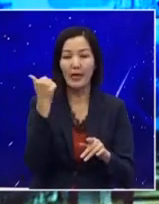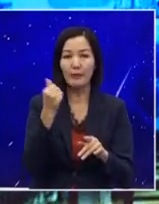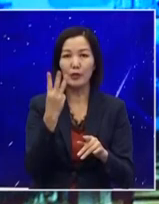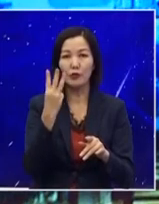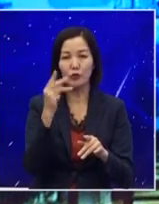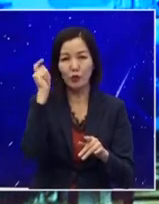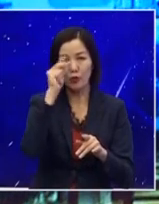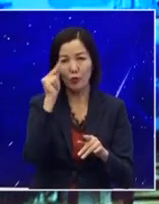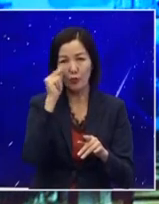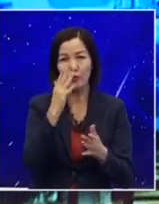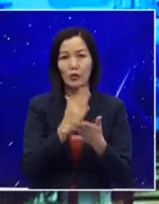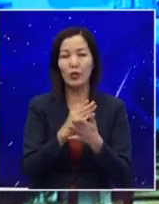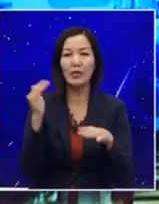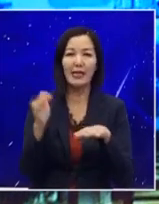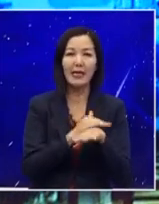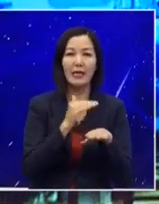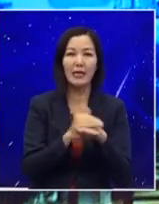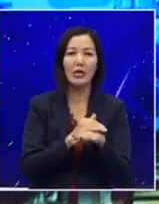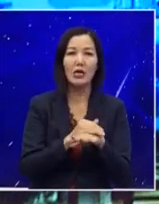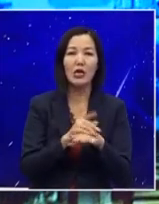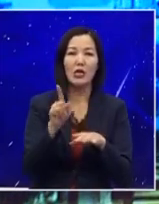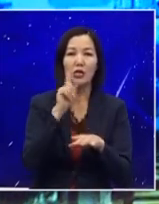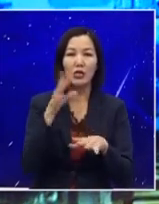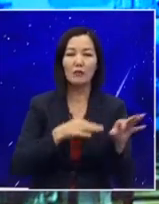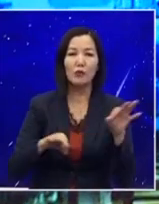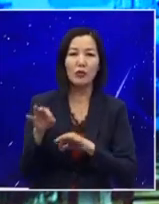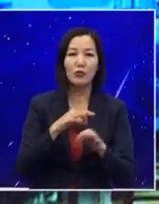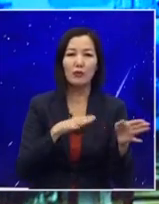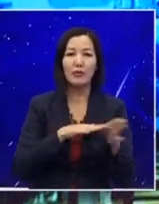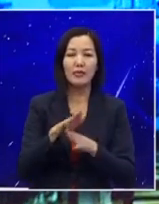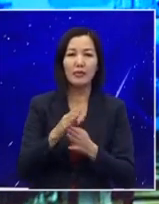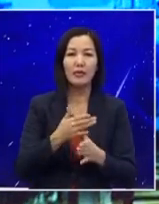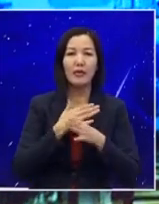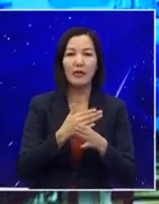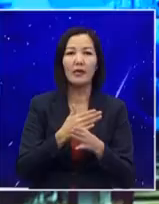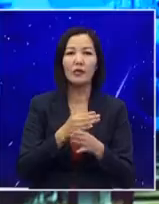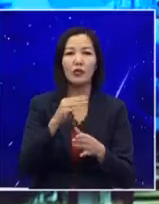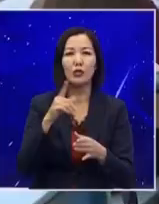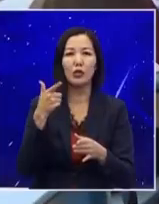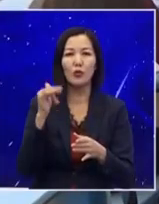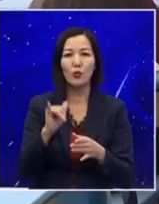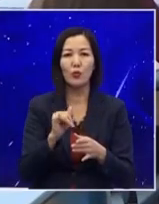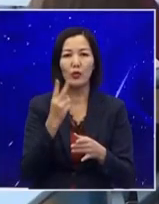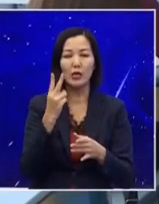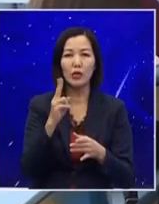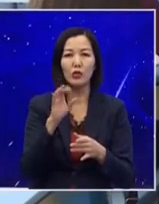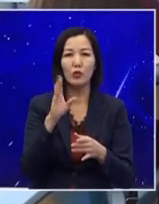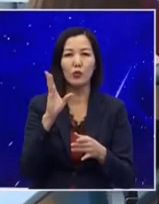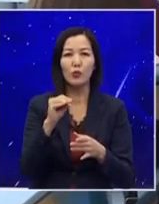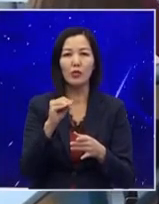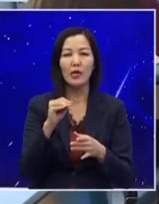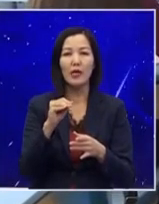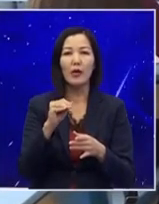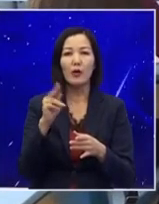тілін меңгереді. Игі бастама Жас Проджект жобасы аясында қолдау тапқан. Яғни Ильяс Жансүгіров атындағы Жетісу мемлекеттік университетінің екінші